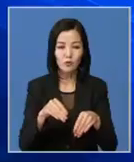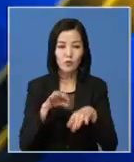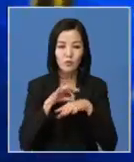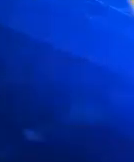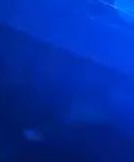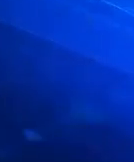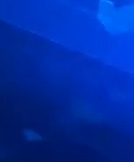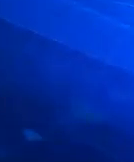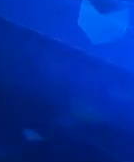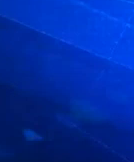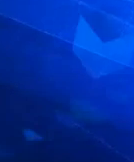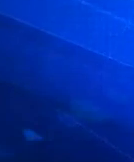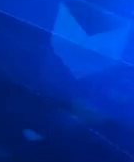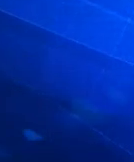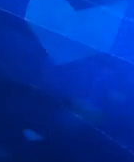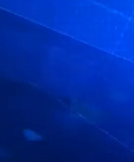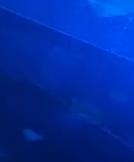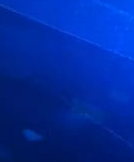жүргізілуде.